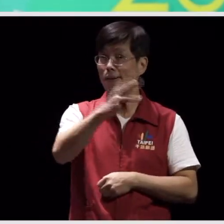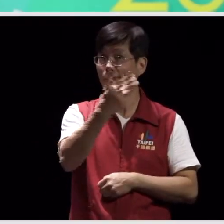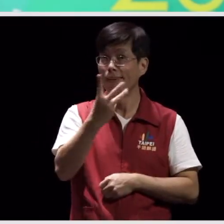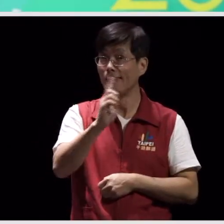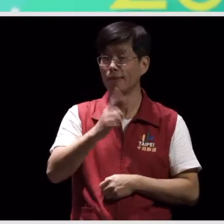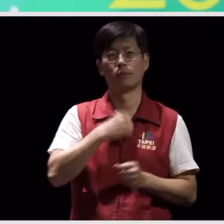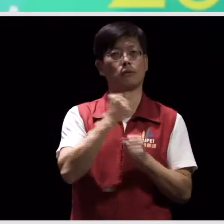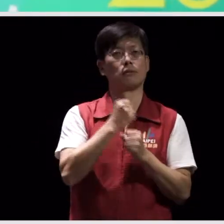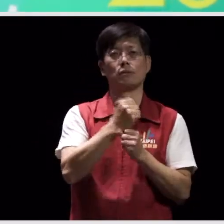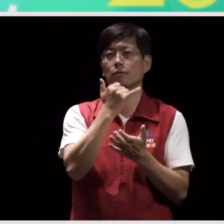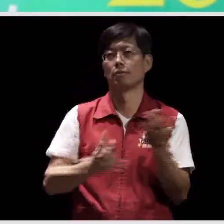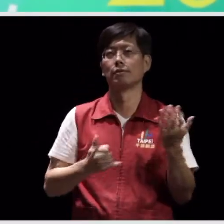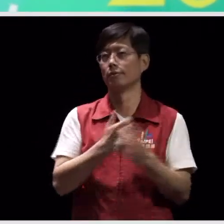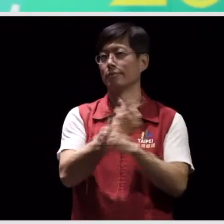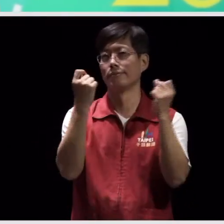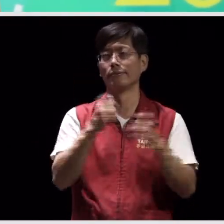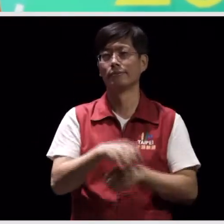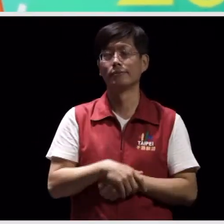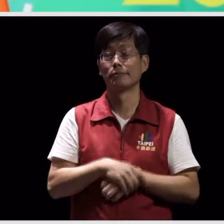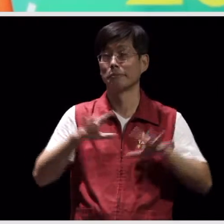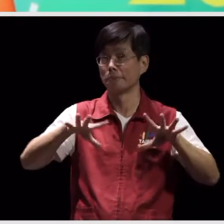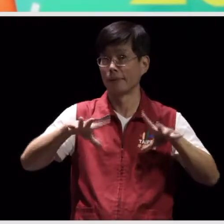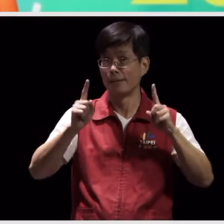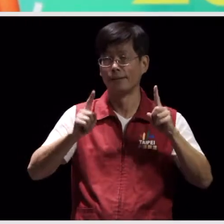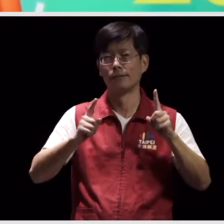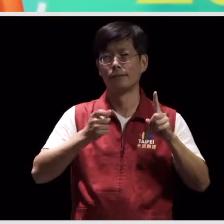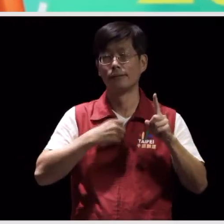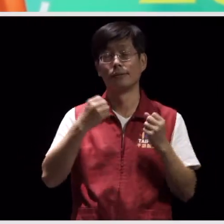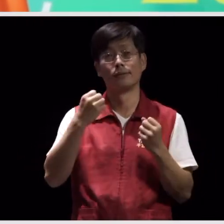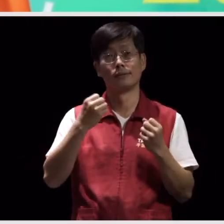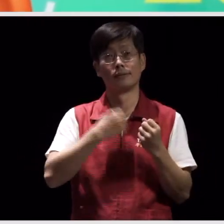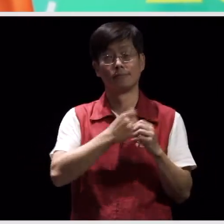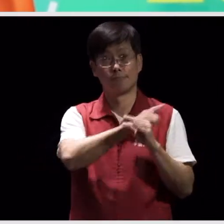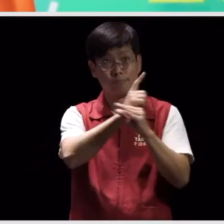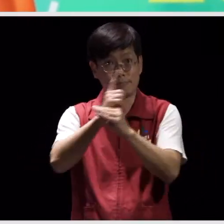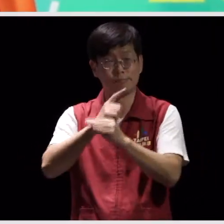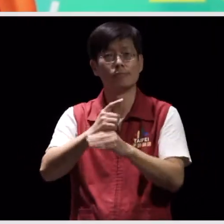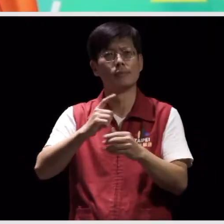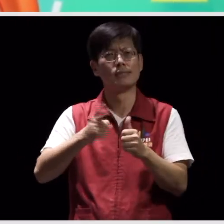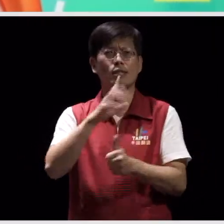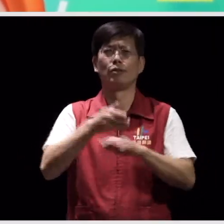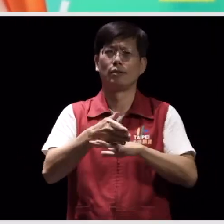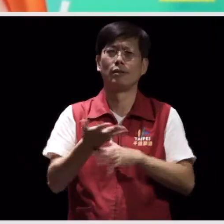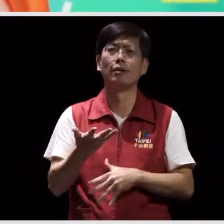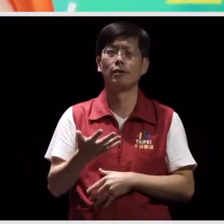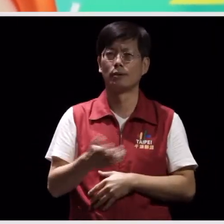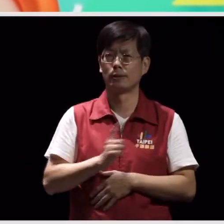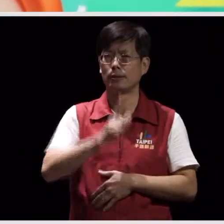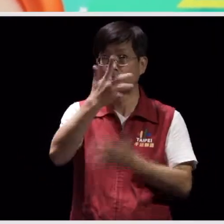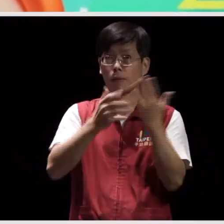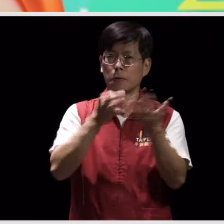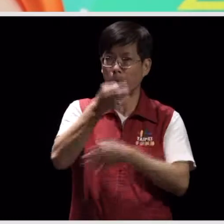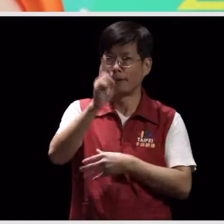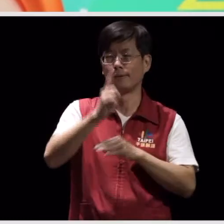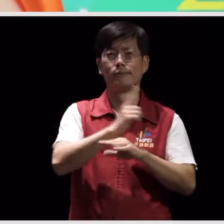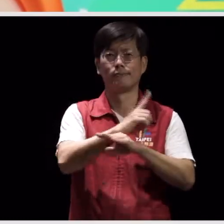个人就把工作辞了。首先要开计程车环游世界，一定要有一台计程车嘛。他们就上网买了一台计